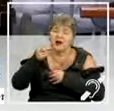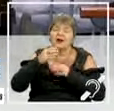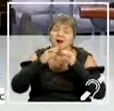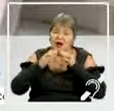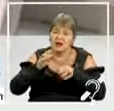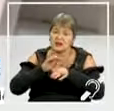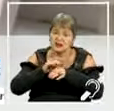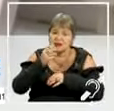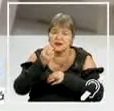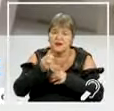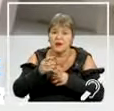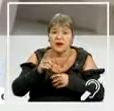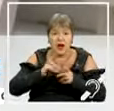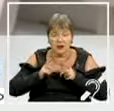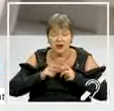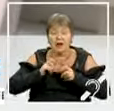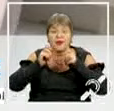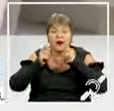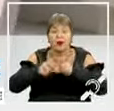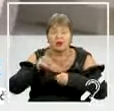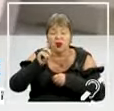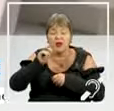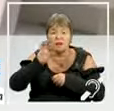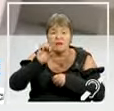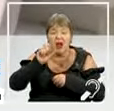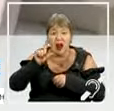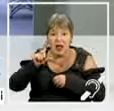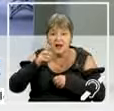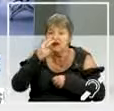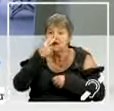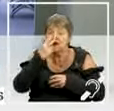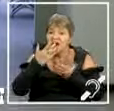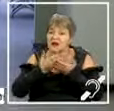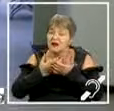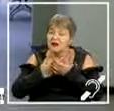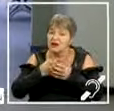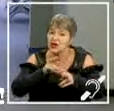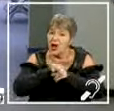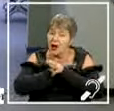însă așteaptă raportul de la medicină legală pentru a afla cauzele morții subite a bebelușului.